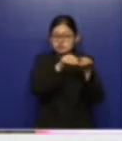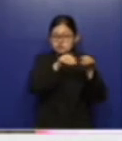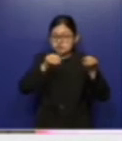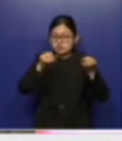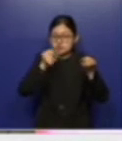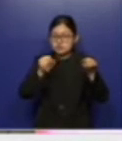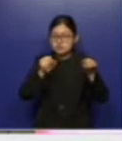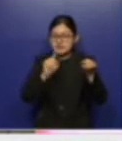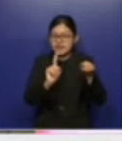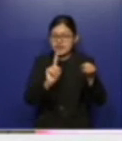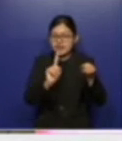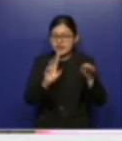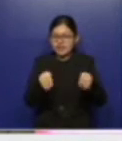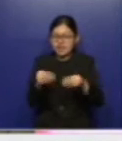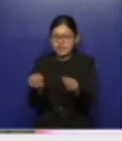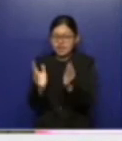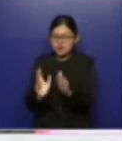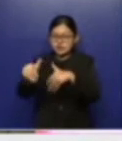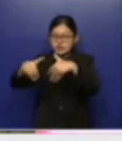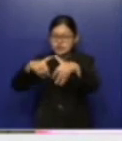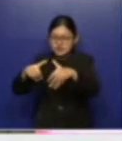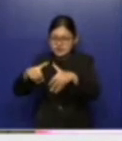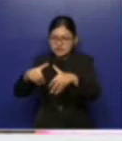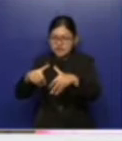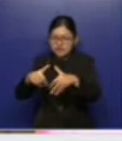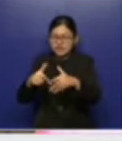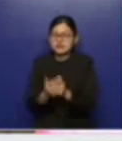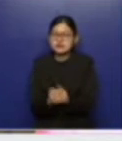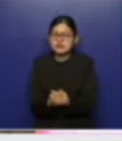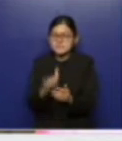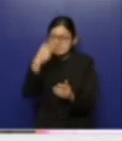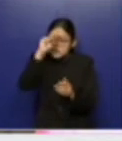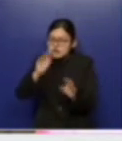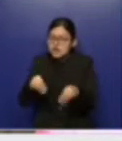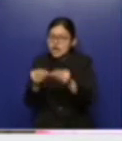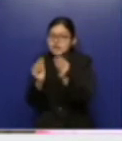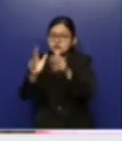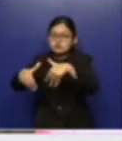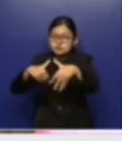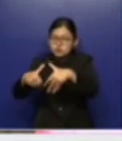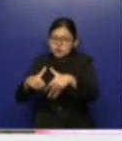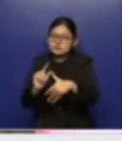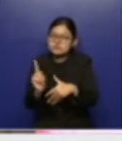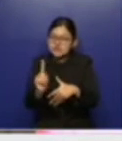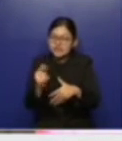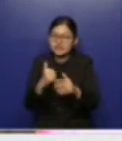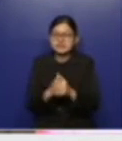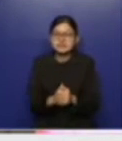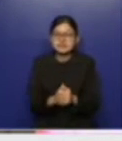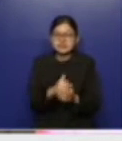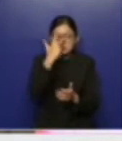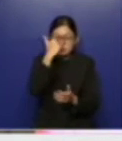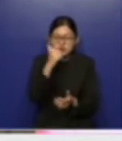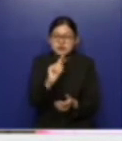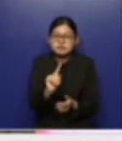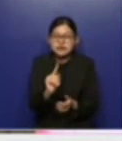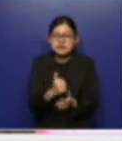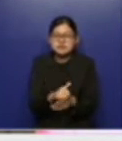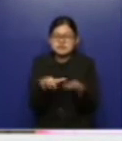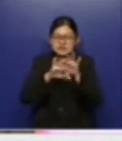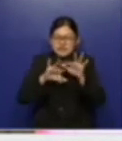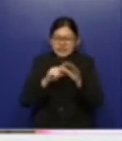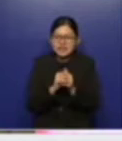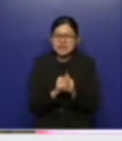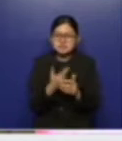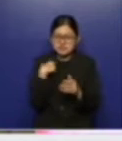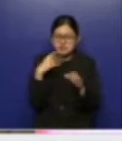ประโยชน์ให้แก่คนที่จะทำการกระจายเสียงเพื่อชุมชนหรือเปล่าเพื่อสาธารณะหรือเปล่าเพราะว่ามันเหมือนว่าพอมีกสท